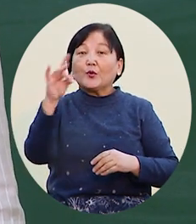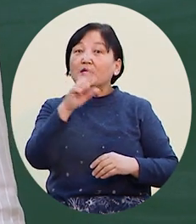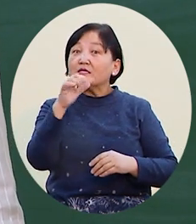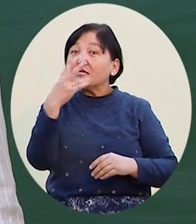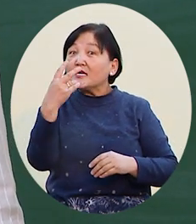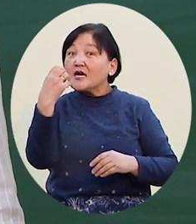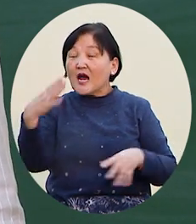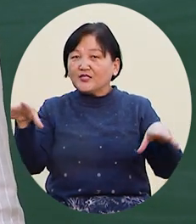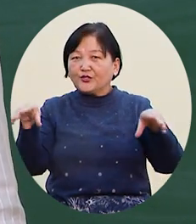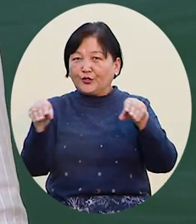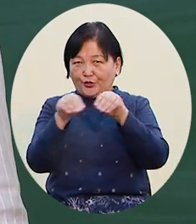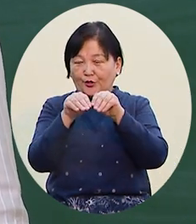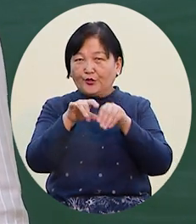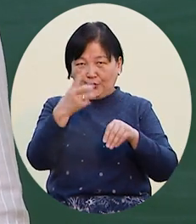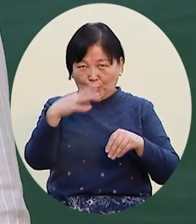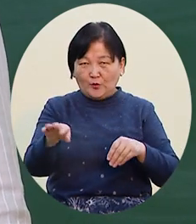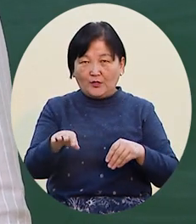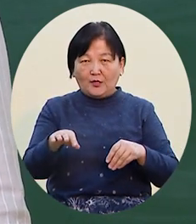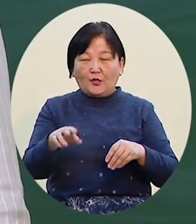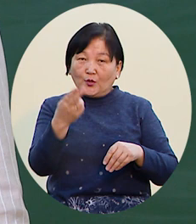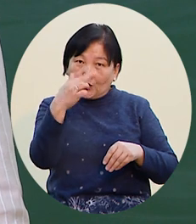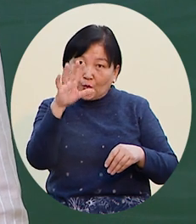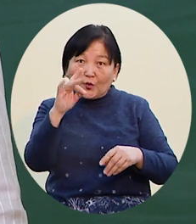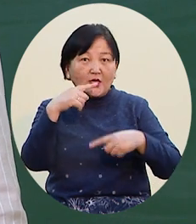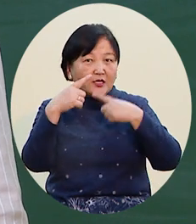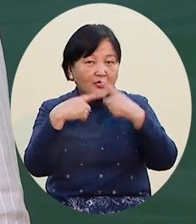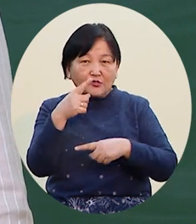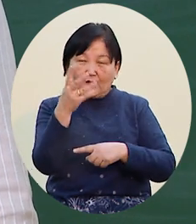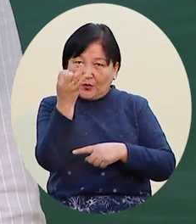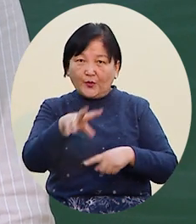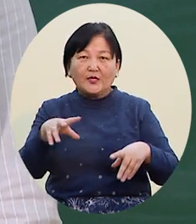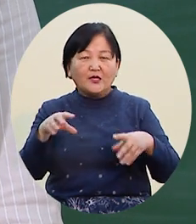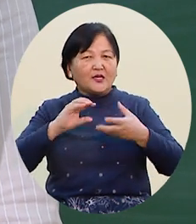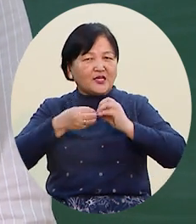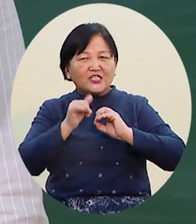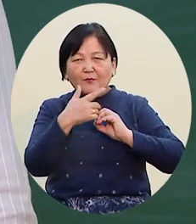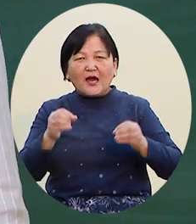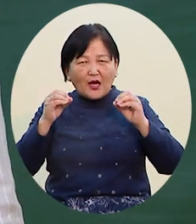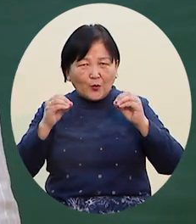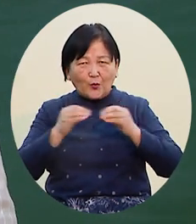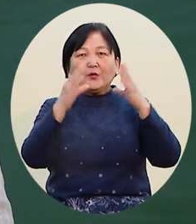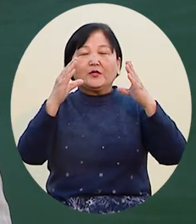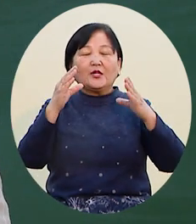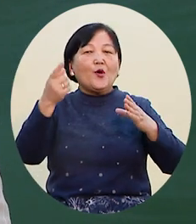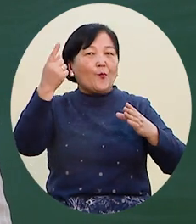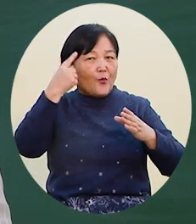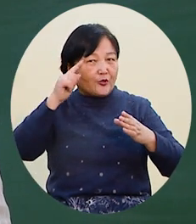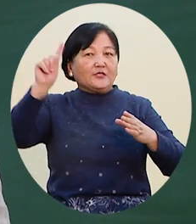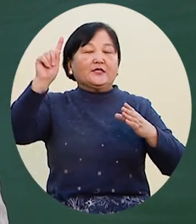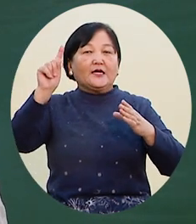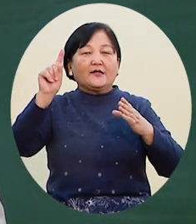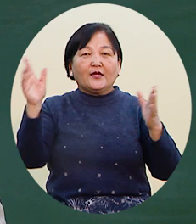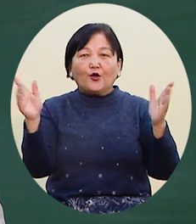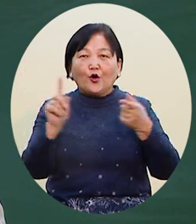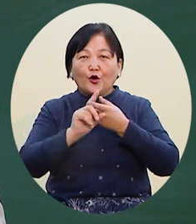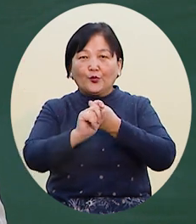хийж байгаа үйлдэл, бодол санаанаас нь үүдэд ийхүү тодорхойлж дүгнэлтэнд хүрч амьдрал авах үедээ одоо